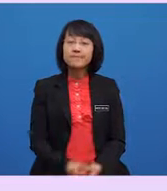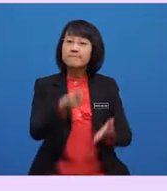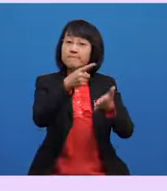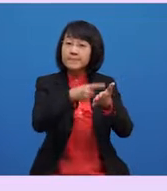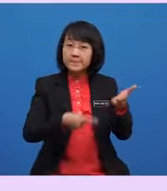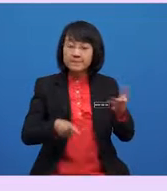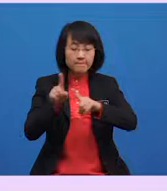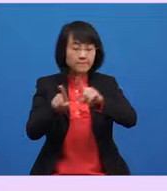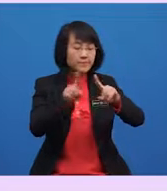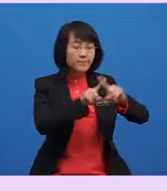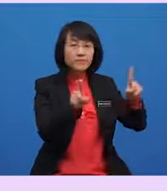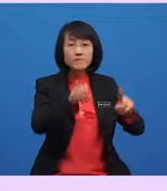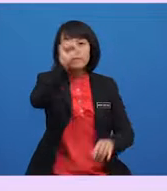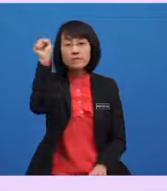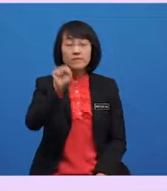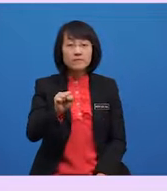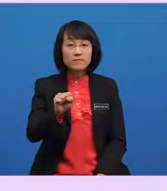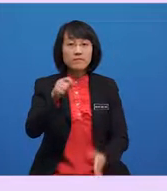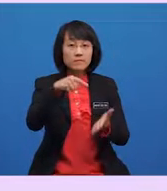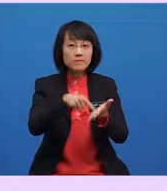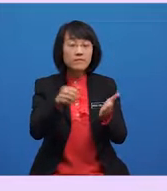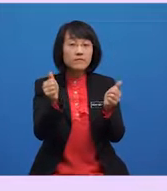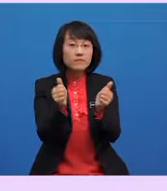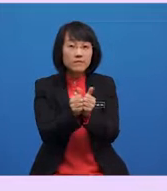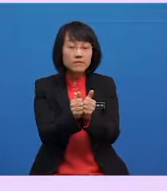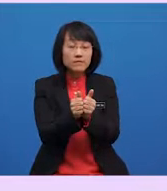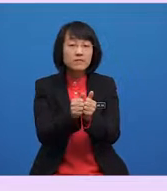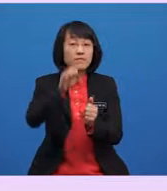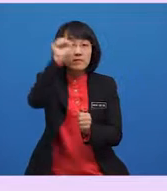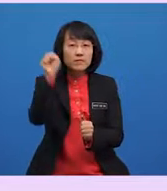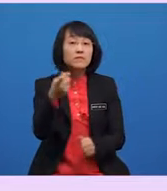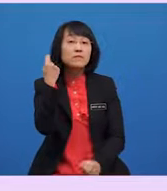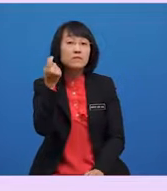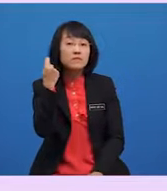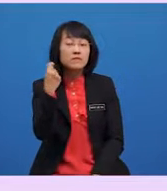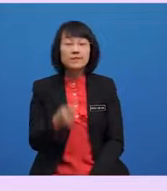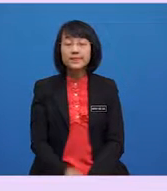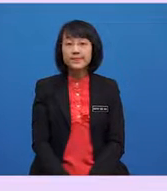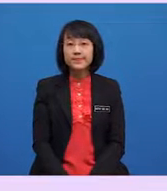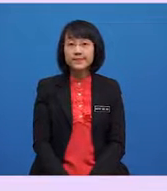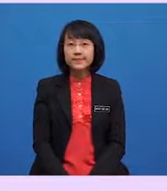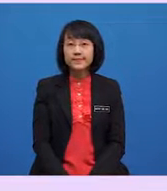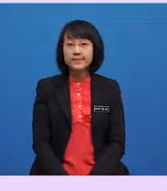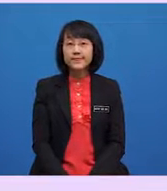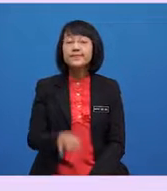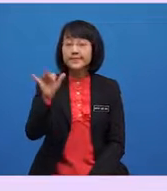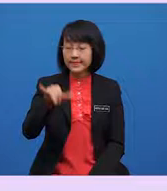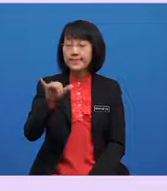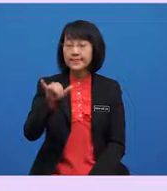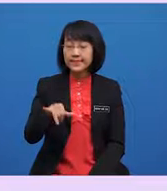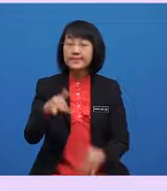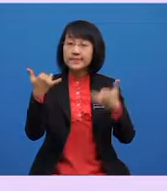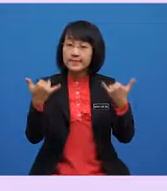Apakah perbezaan soalan ini dengan soalan 1 dan 2? Ya, kali